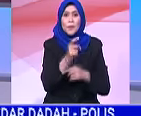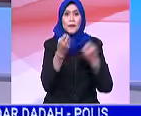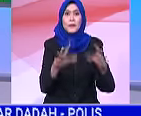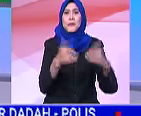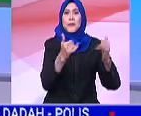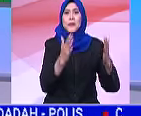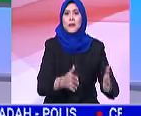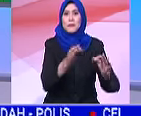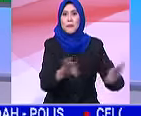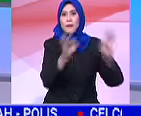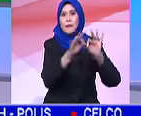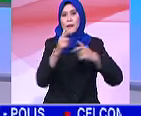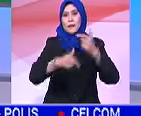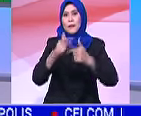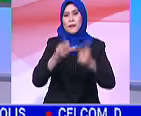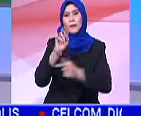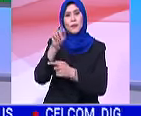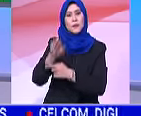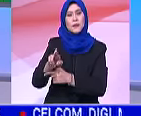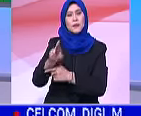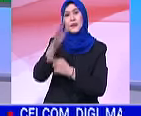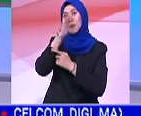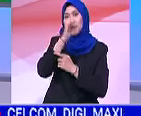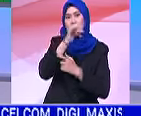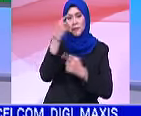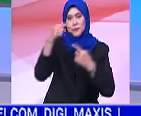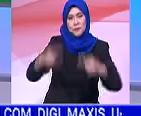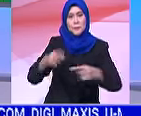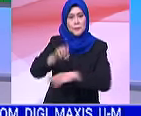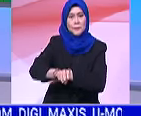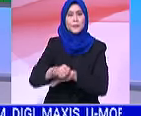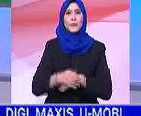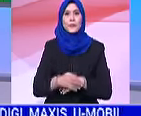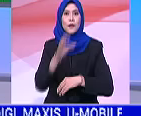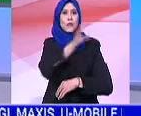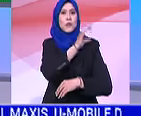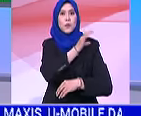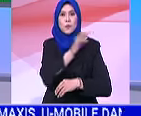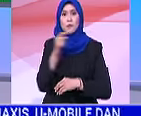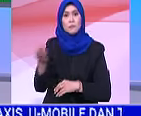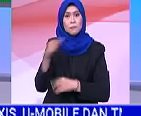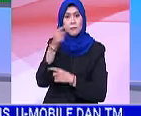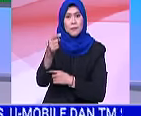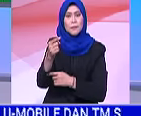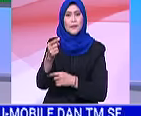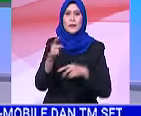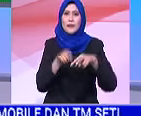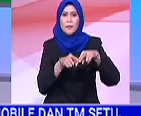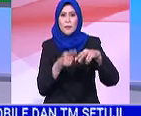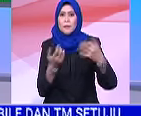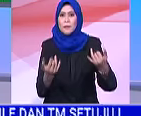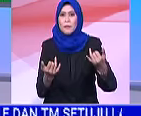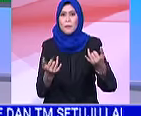beberapa pemain tonggak pada aksi Liga Super di Stadium Hanjebat malam ini. Jurulatihnya Adi Syahrin Sahak berkata walaupun tempang,